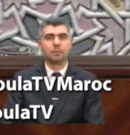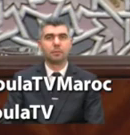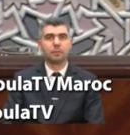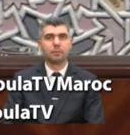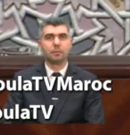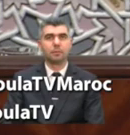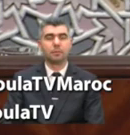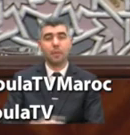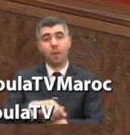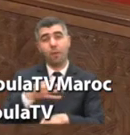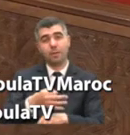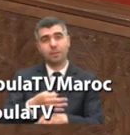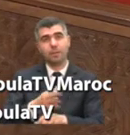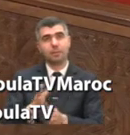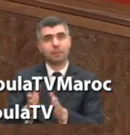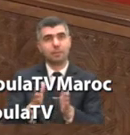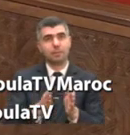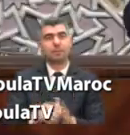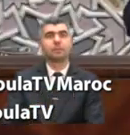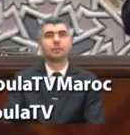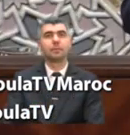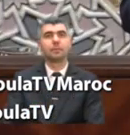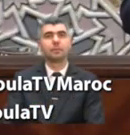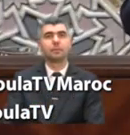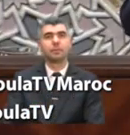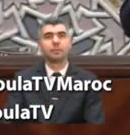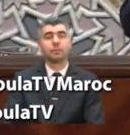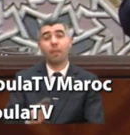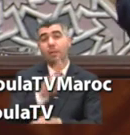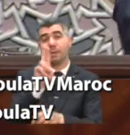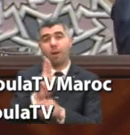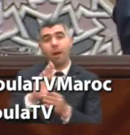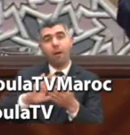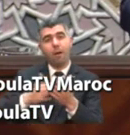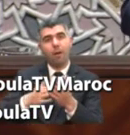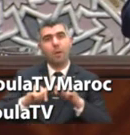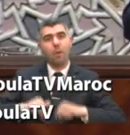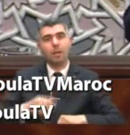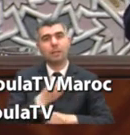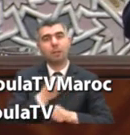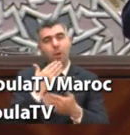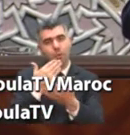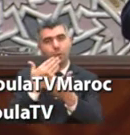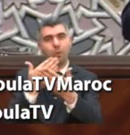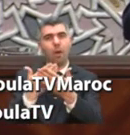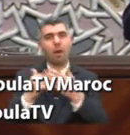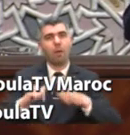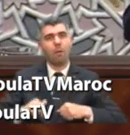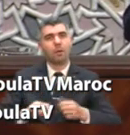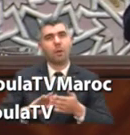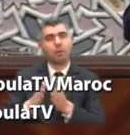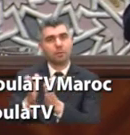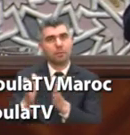انتهى الوقت كذلك. أجل بارك. وانتهت الأسئلة الموجهة لهذا القطاع. شكرا السيد الوزير على